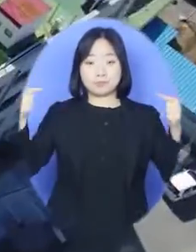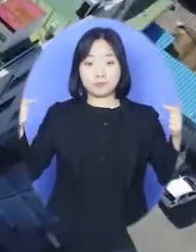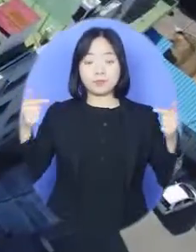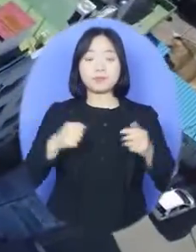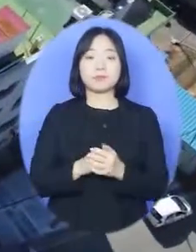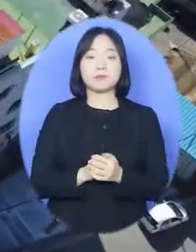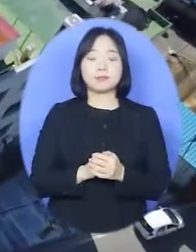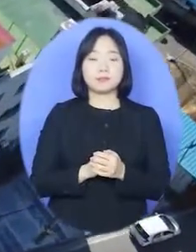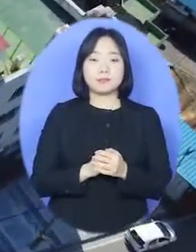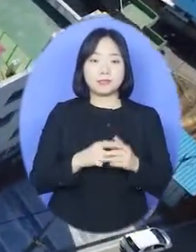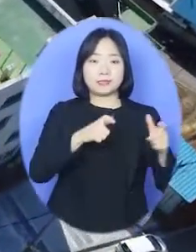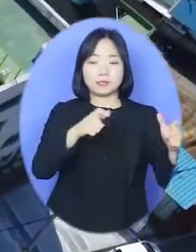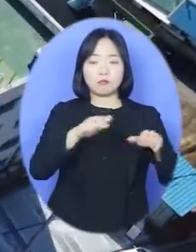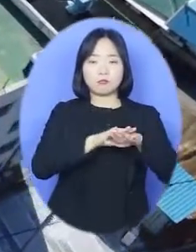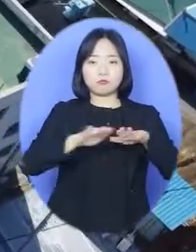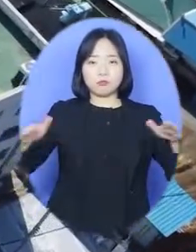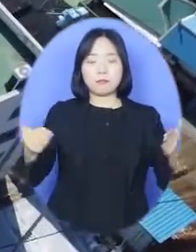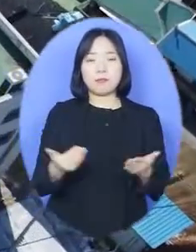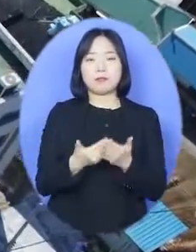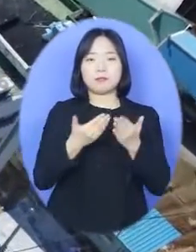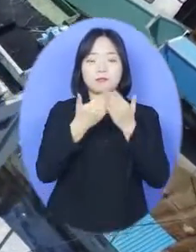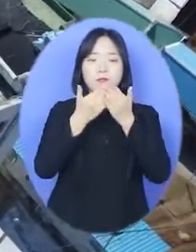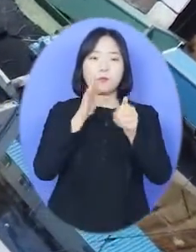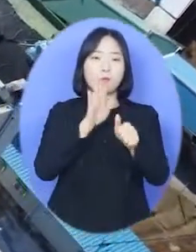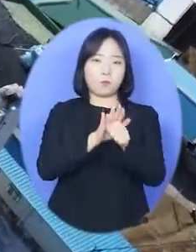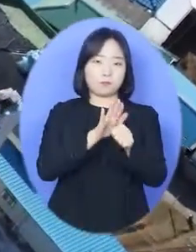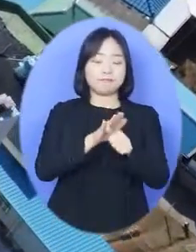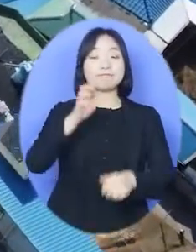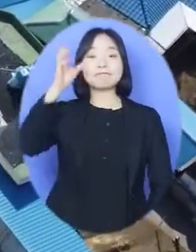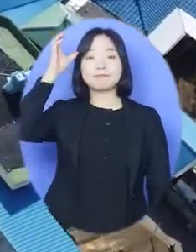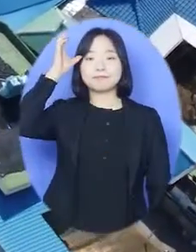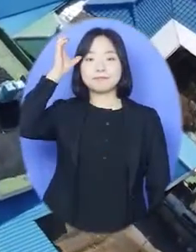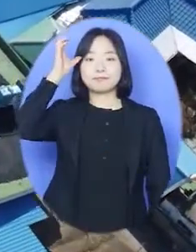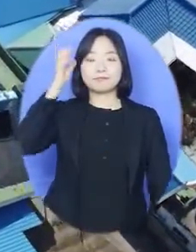제공할 뿐 아니라 지역균형발전에도 큰 도움이 될 것으로 기대를 모으고 있습니다.